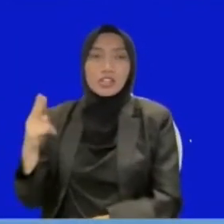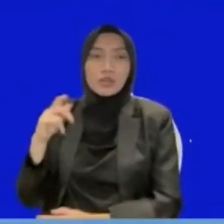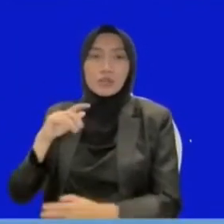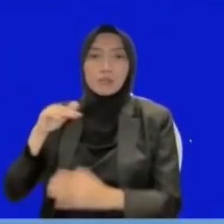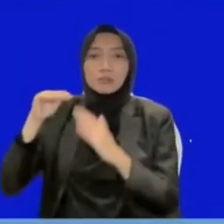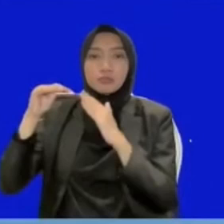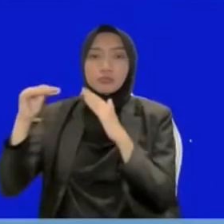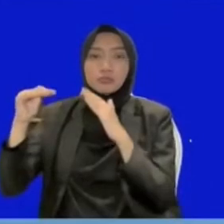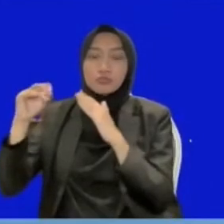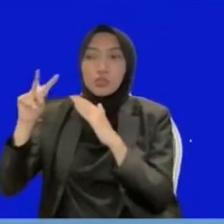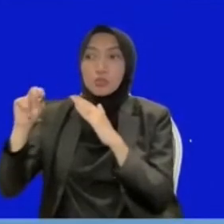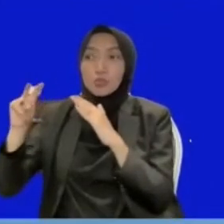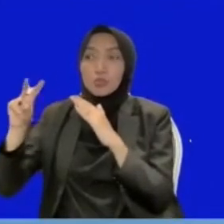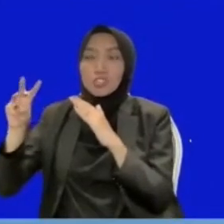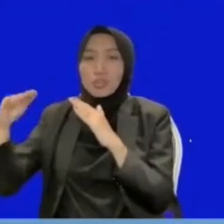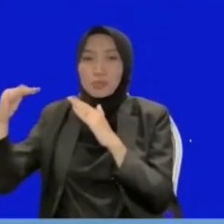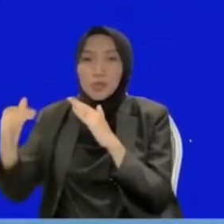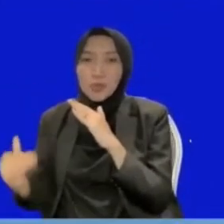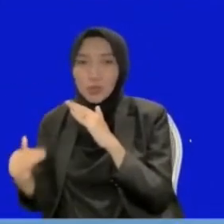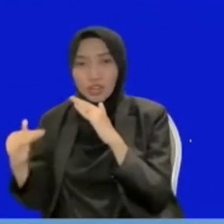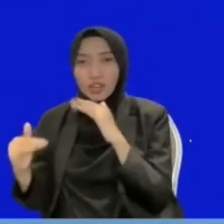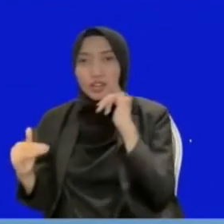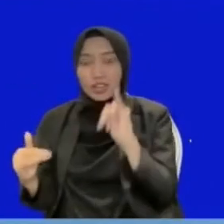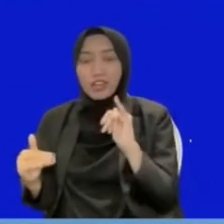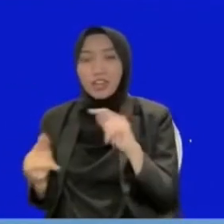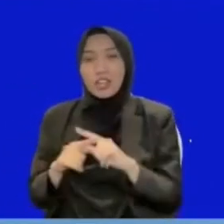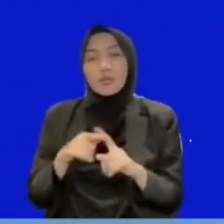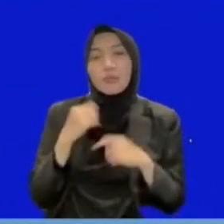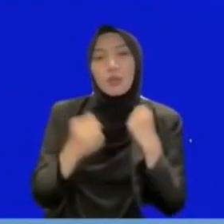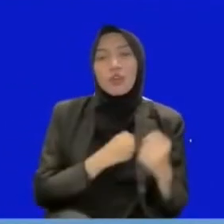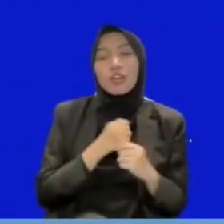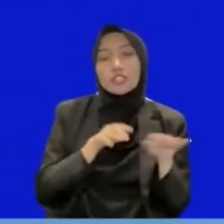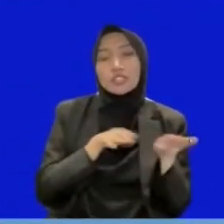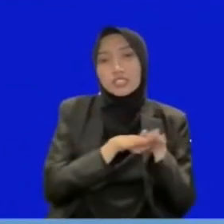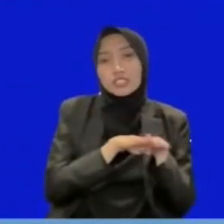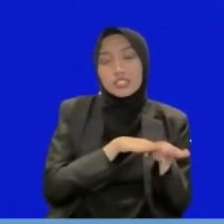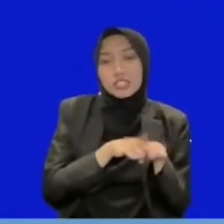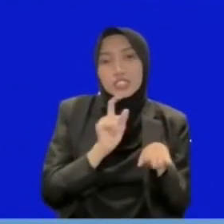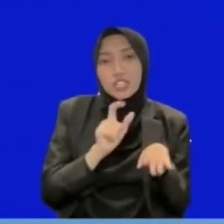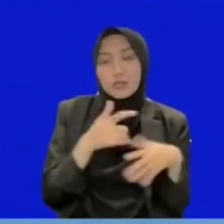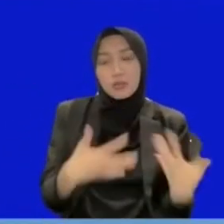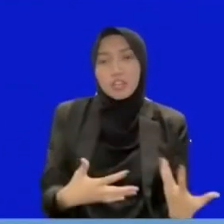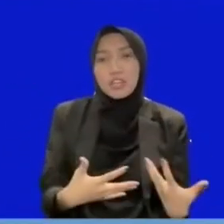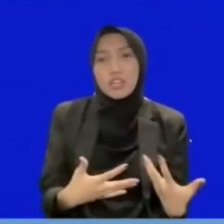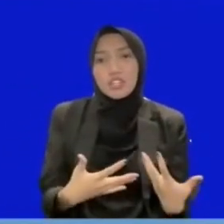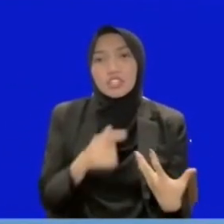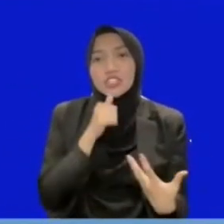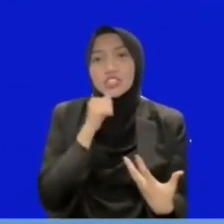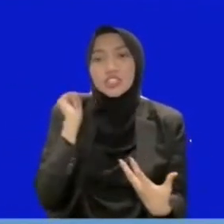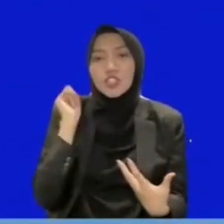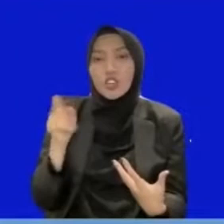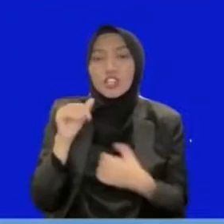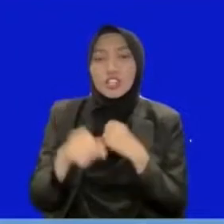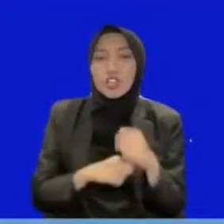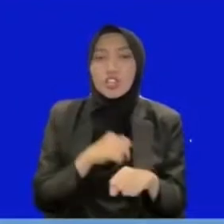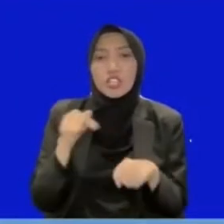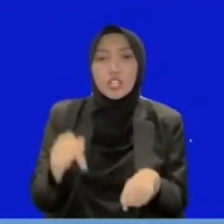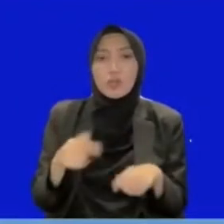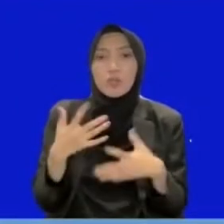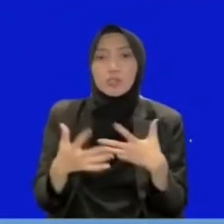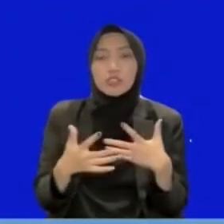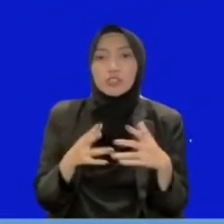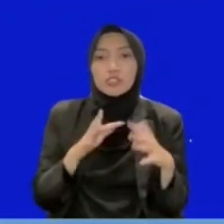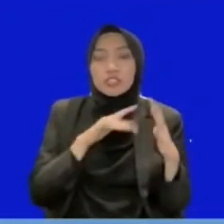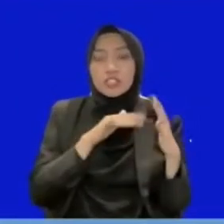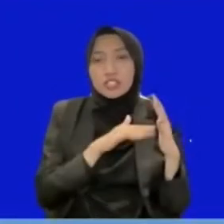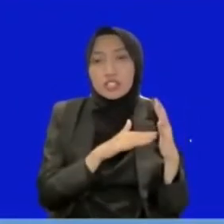penurunan. Nah, ini kita perlu melakukan strategi, diantaranya insya Allah di tahun ini kita mau melakukan